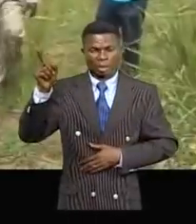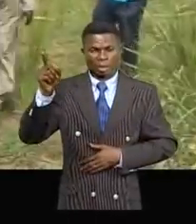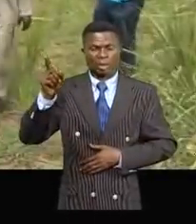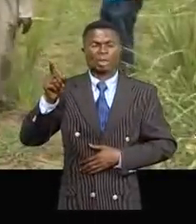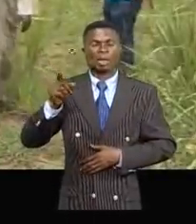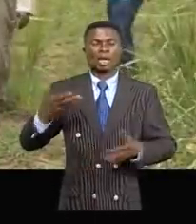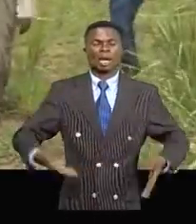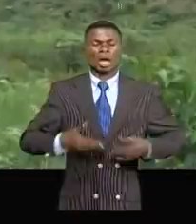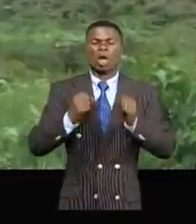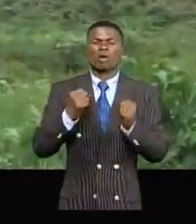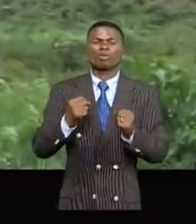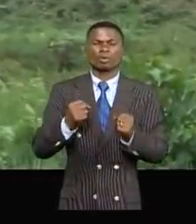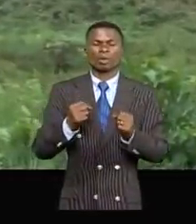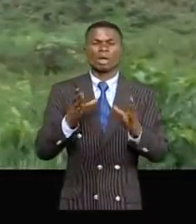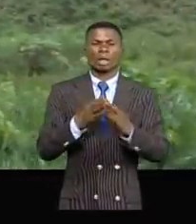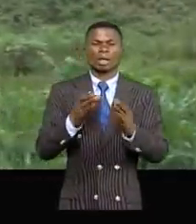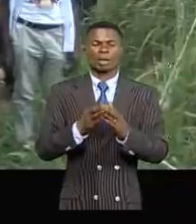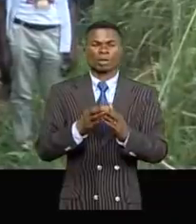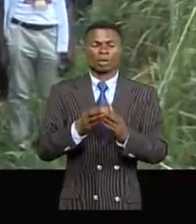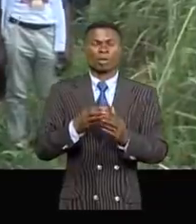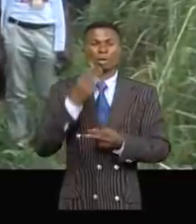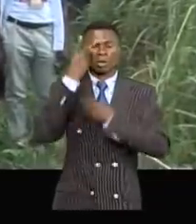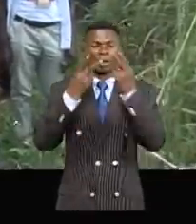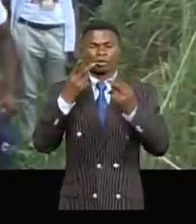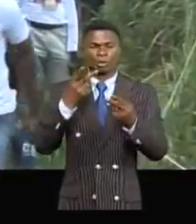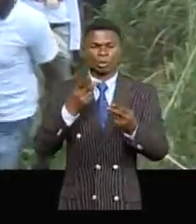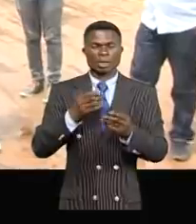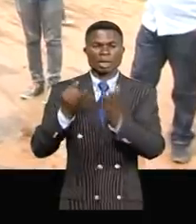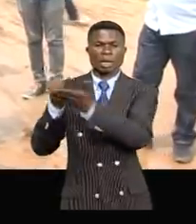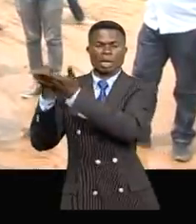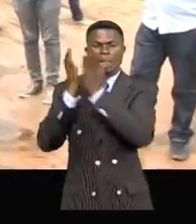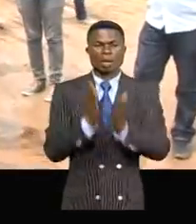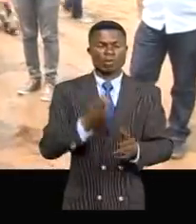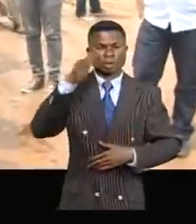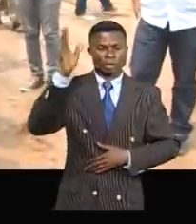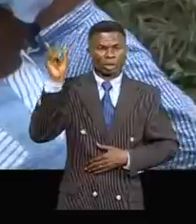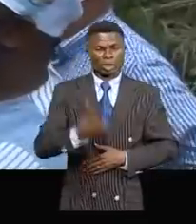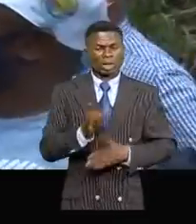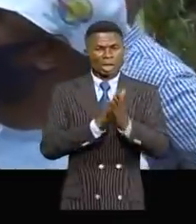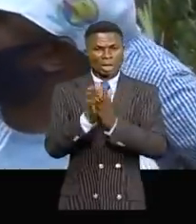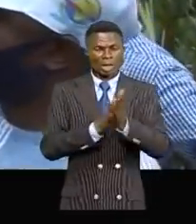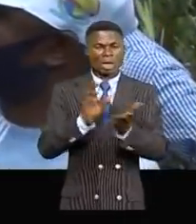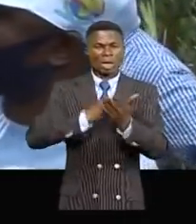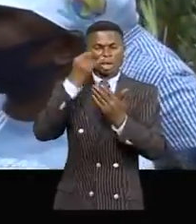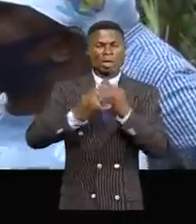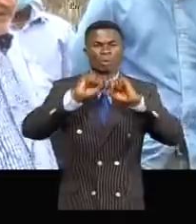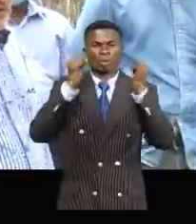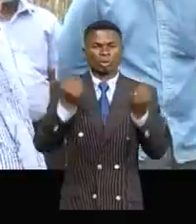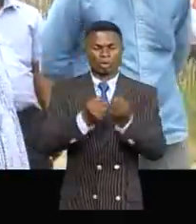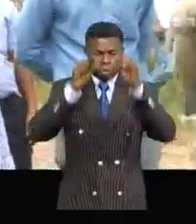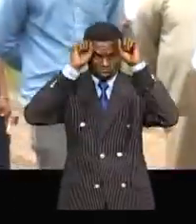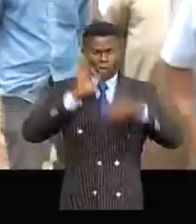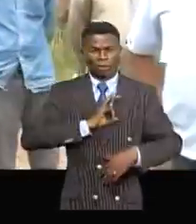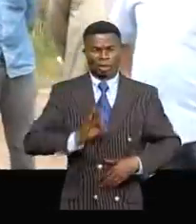une ambiance particulière avec la descente sur terrain des investisseurs étrangers. Ils sont intéressés au programme social du chef de